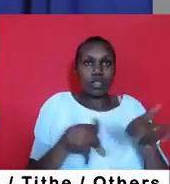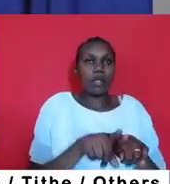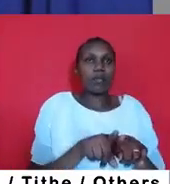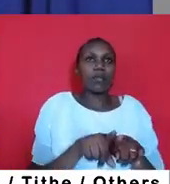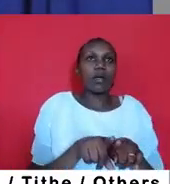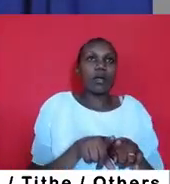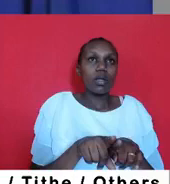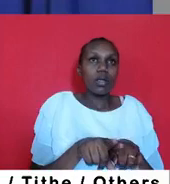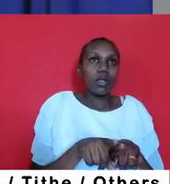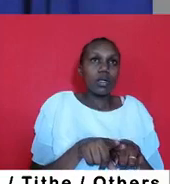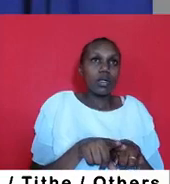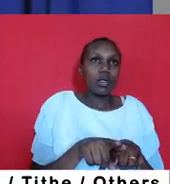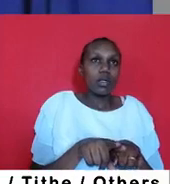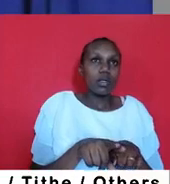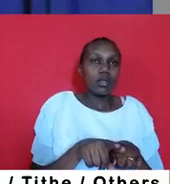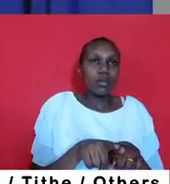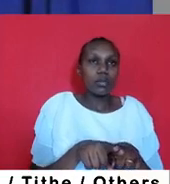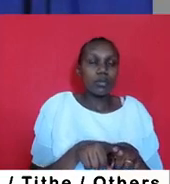haki.